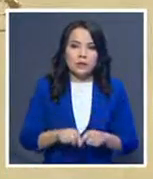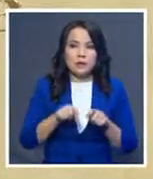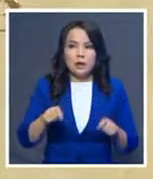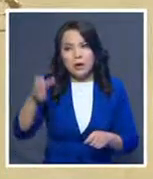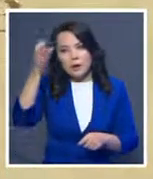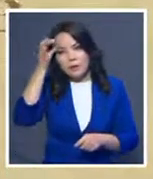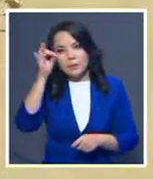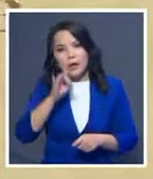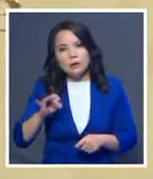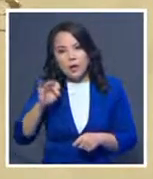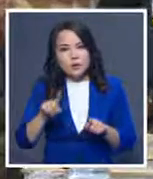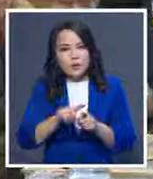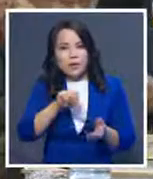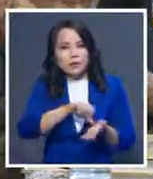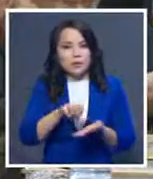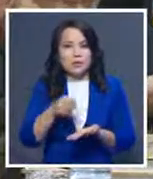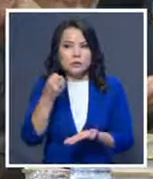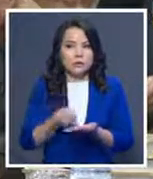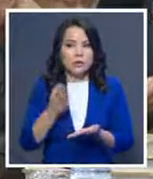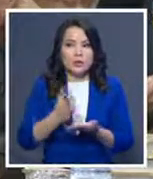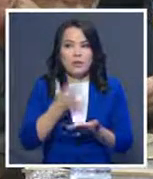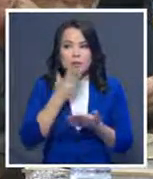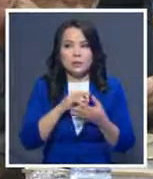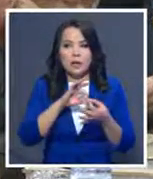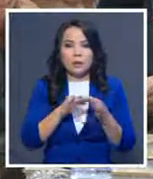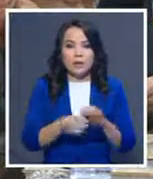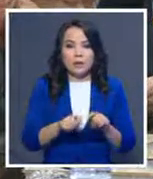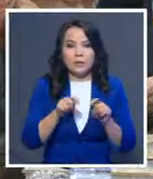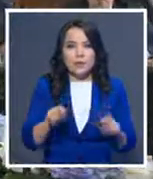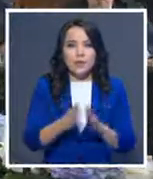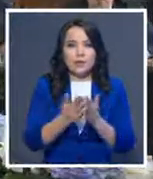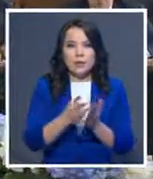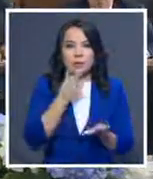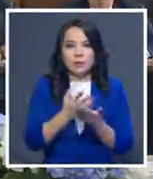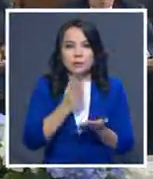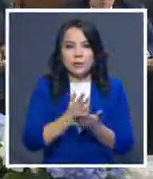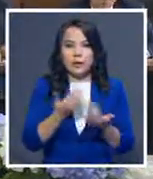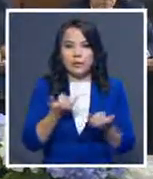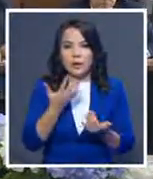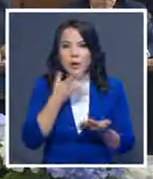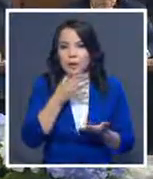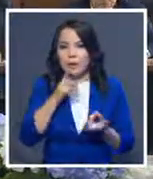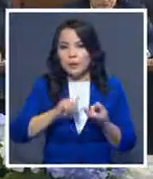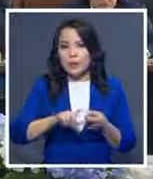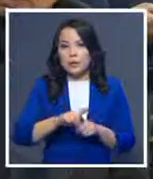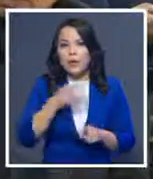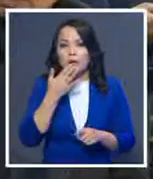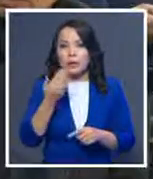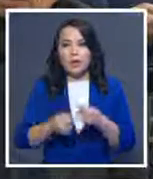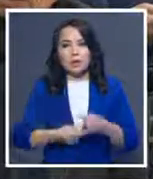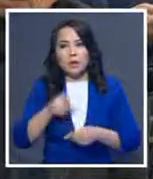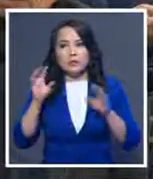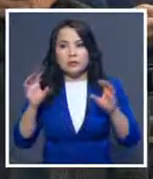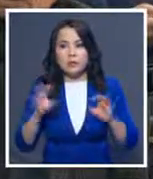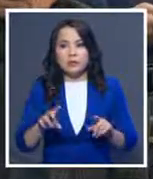тарихшылар бұл кітап ұлтымыздың қастерлі құндылықтарынан сыр шертетін бірегей кітап деді. Себебі жаһандану заманда ұлттың сақталуы, әдет ғұрып,